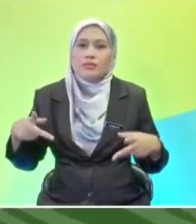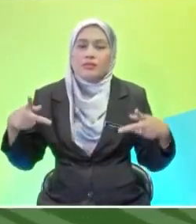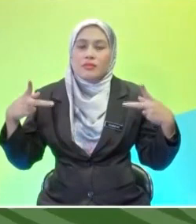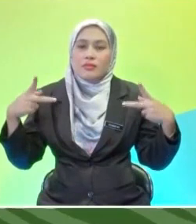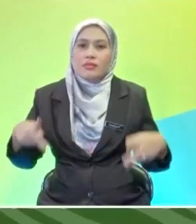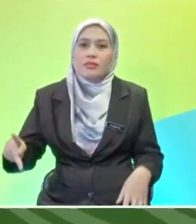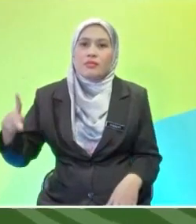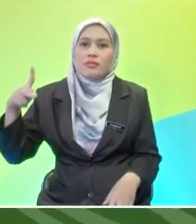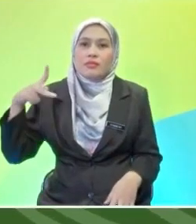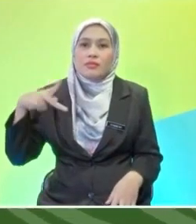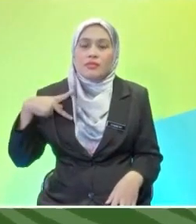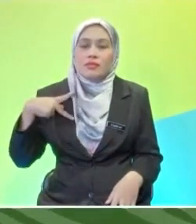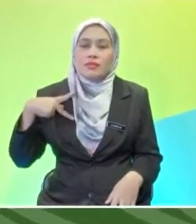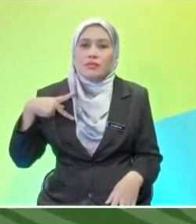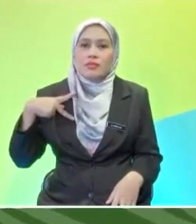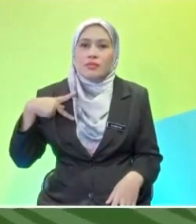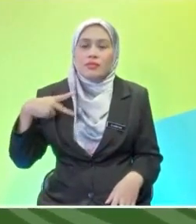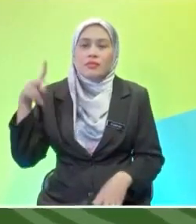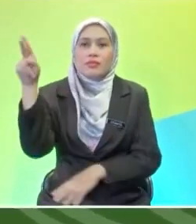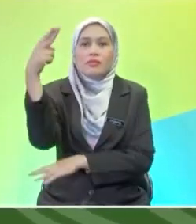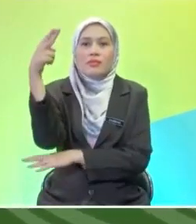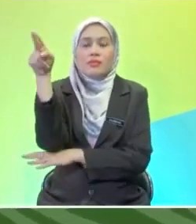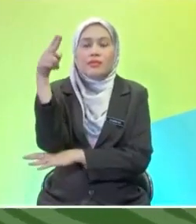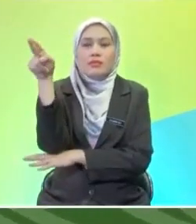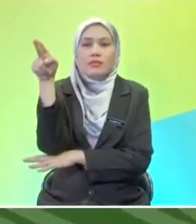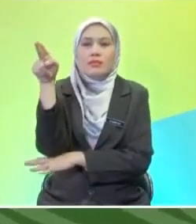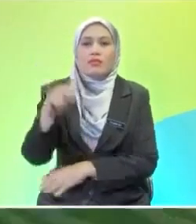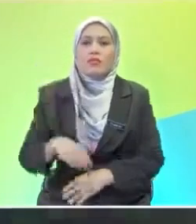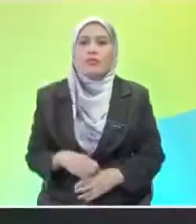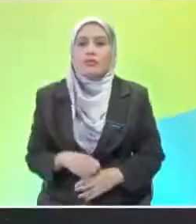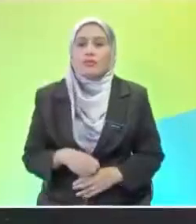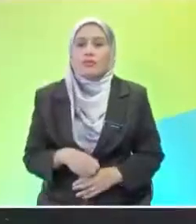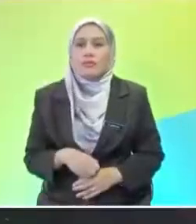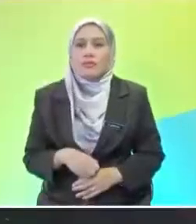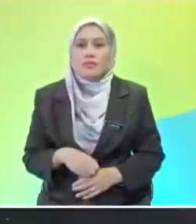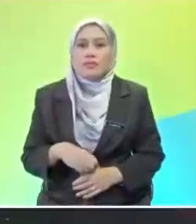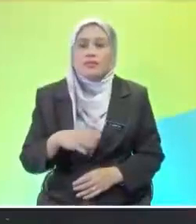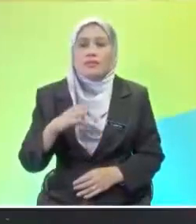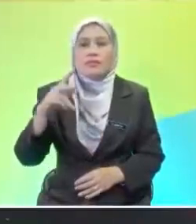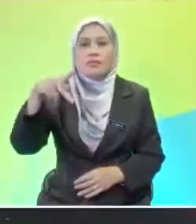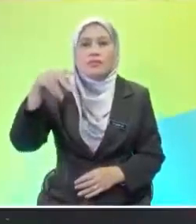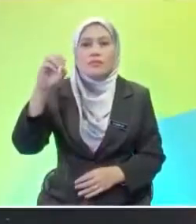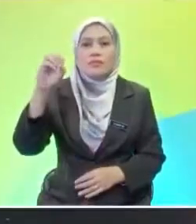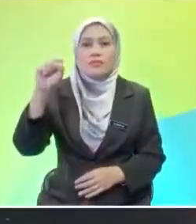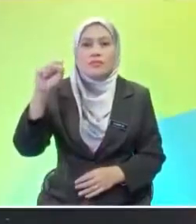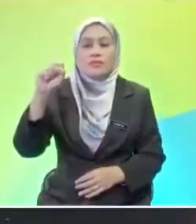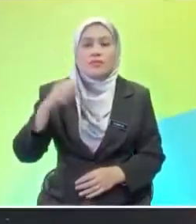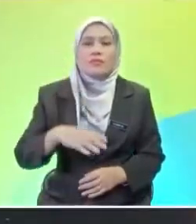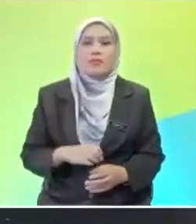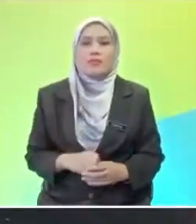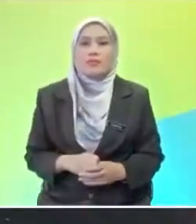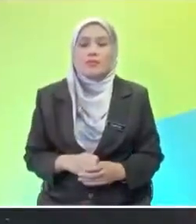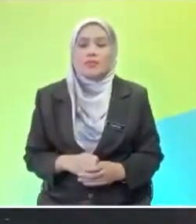Pos Kuala Mu. Ya, nampaknya Mia dengar tadi macam cerita tersebut. Wah, sangat Pos Kuala Mu. Dan produk hutan. Okey,